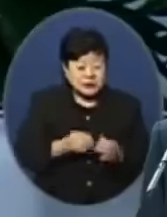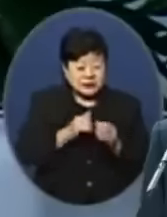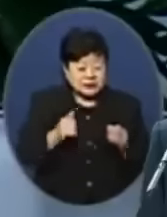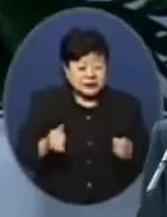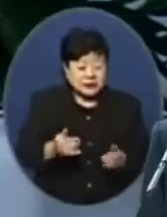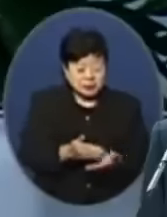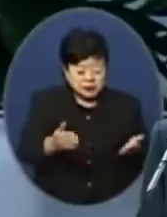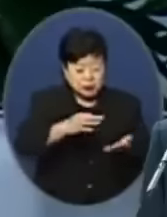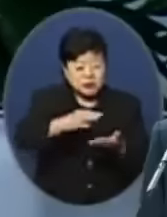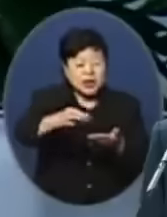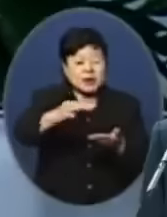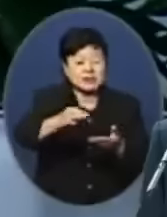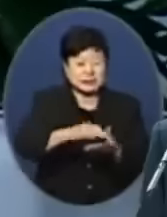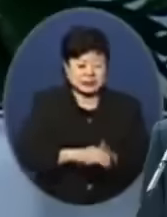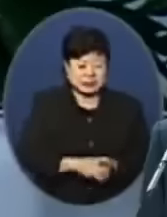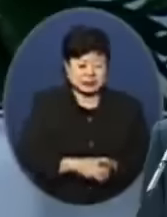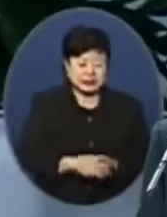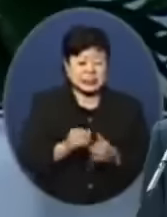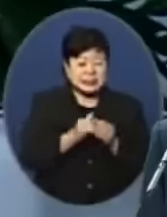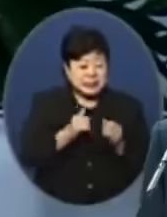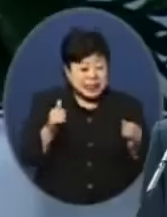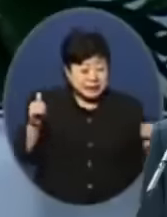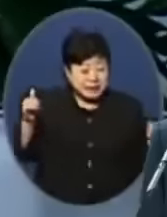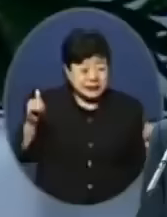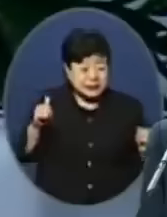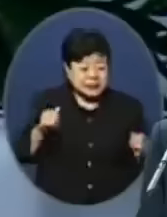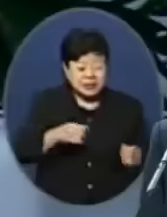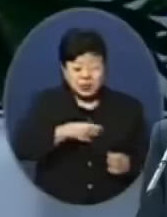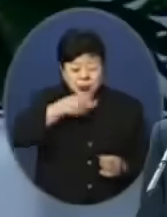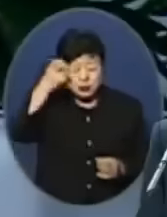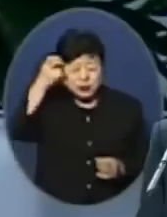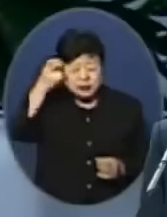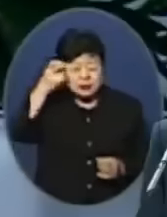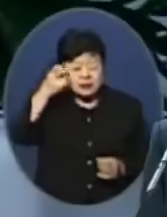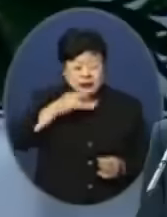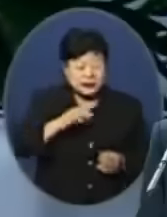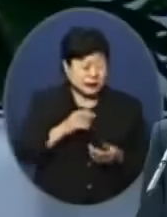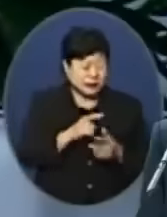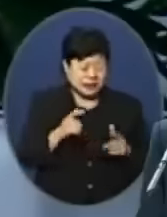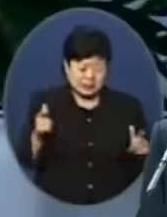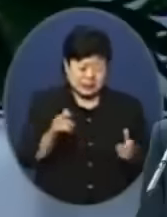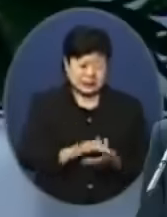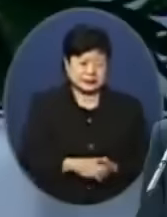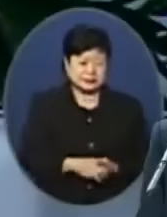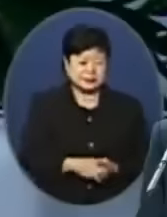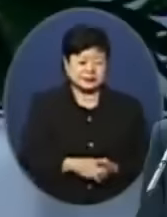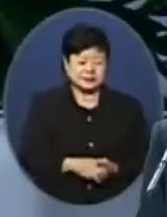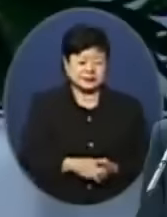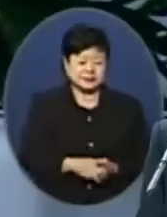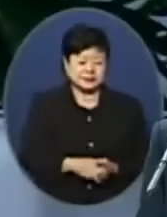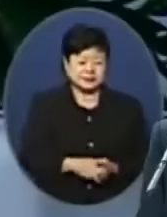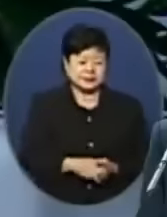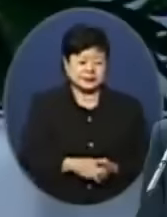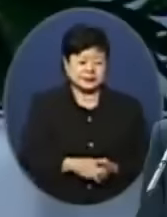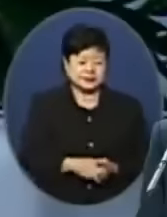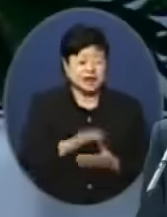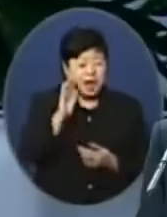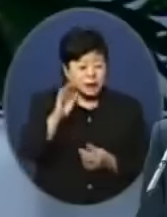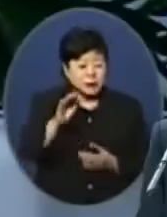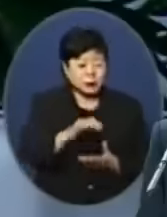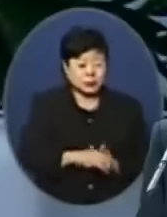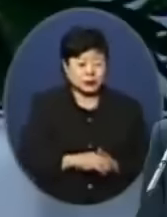사람을 그릇으로 사용한 것이지 사람이 잘나서 그렇게 된 것은 아닌 것입니다.